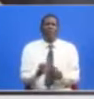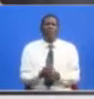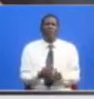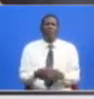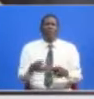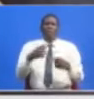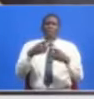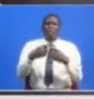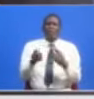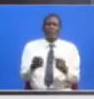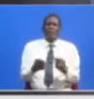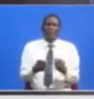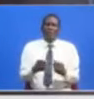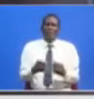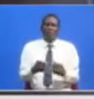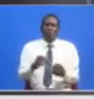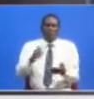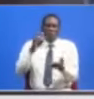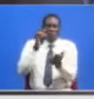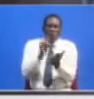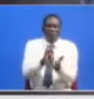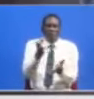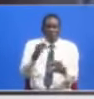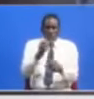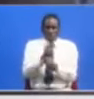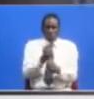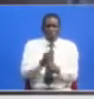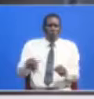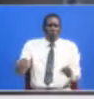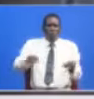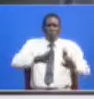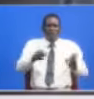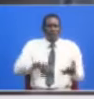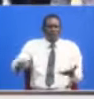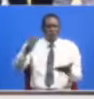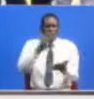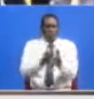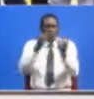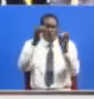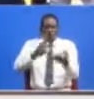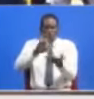than releasing them. We are ready to employ other doctors.